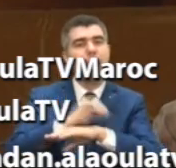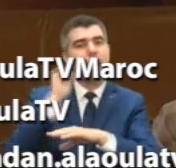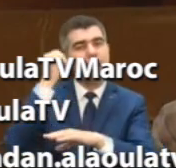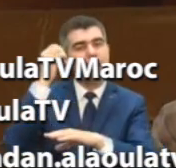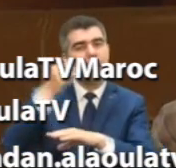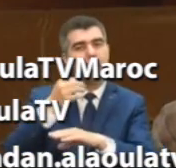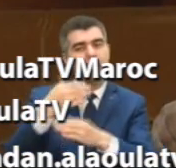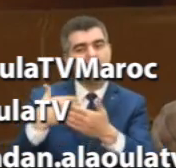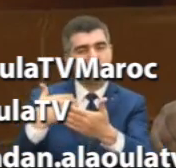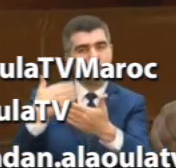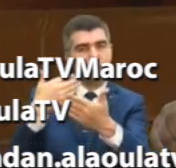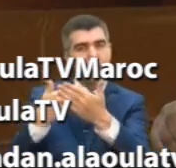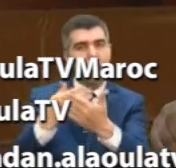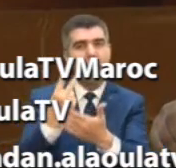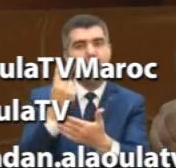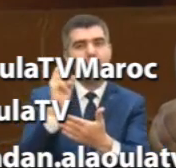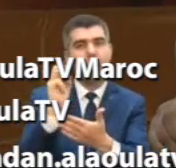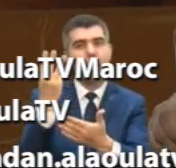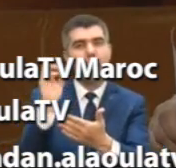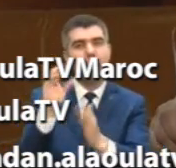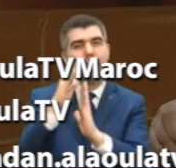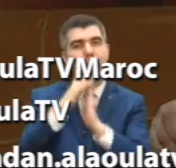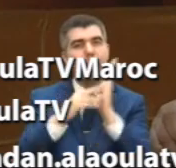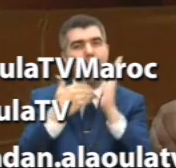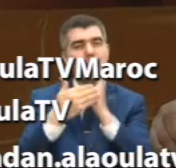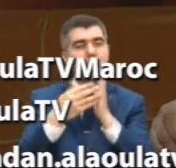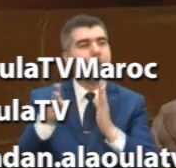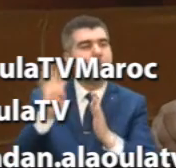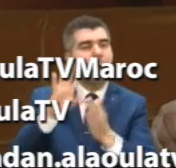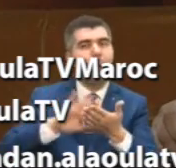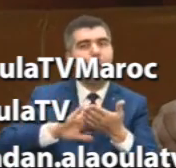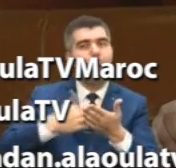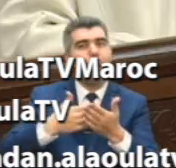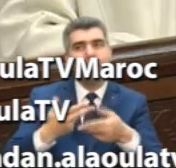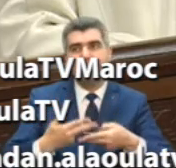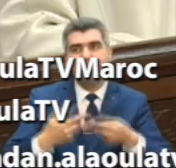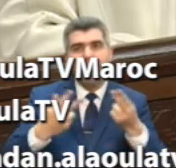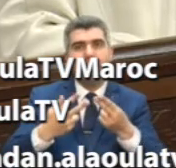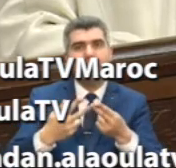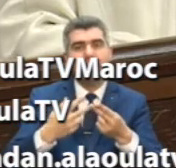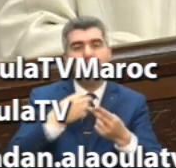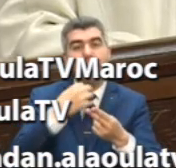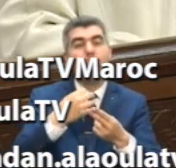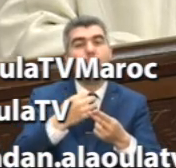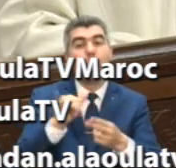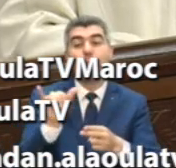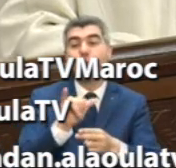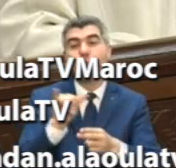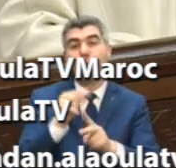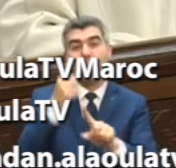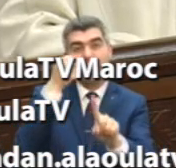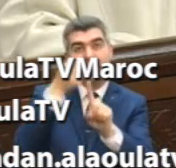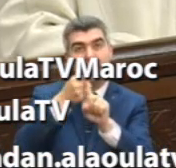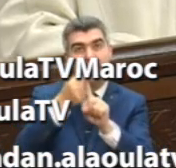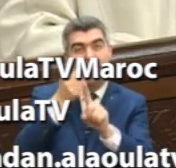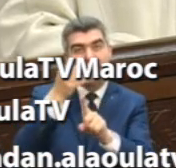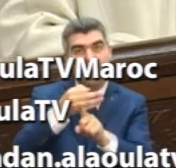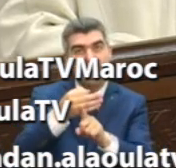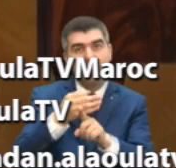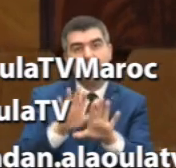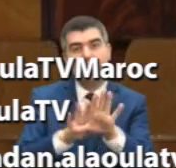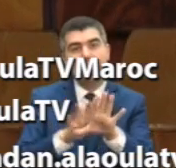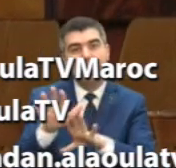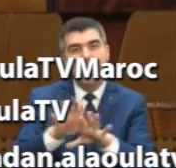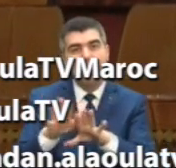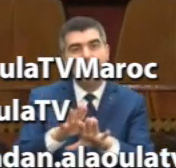2030، الكل يسمعنا الاستراتيجية، المرجو إعطاء الخطوط العريضة لهذا الإصلاح وكذلك التدابير